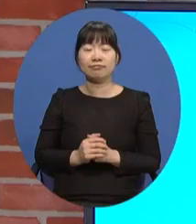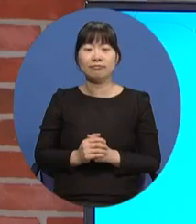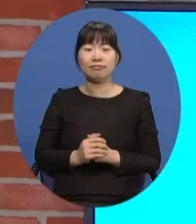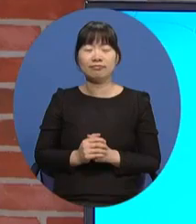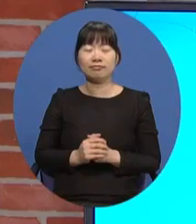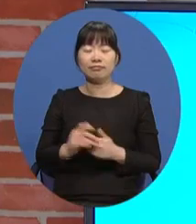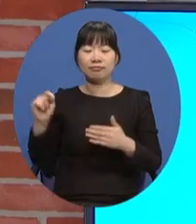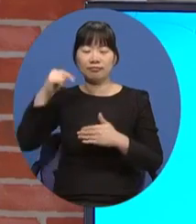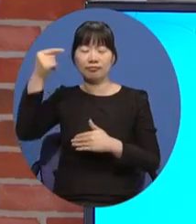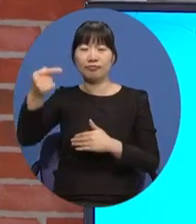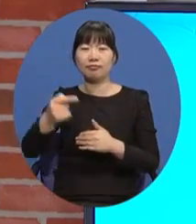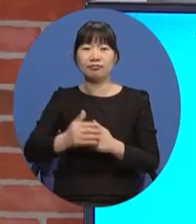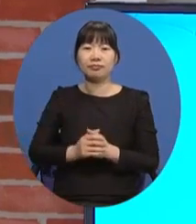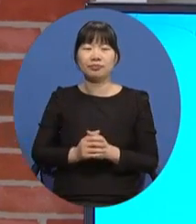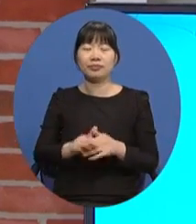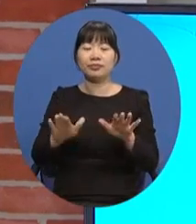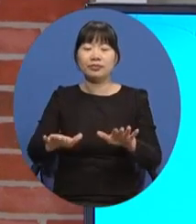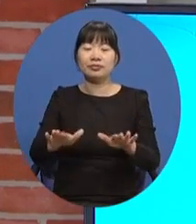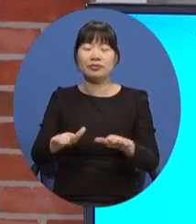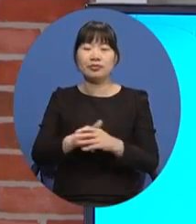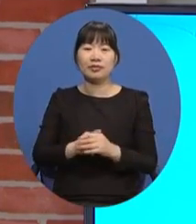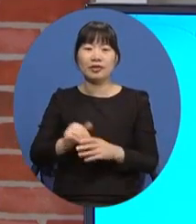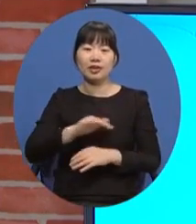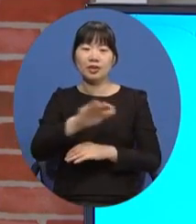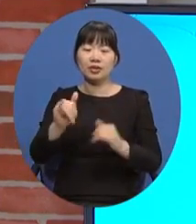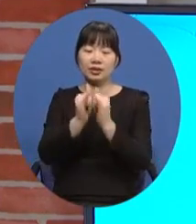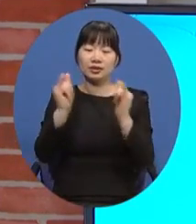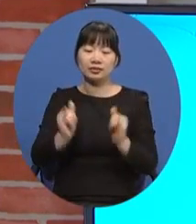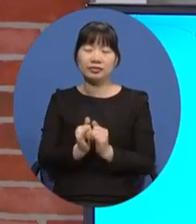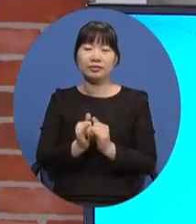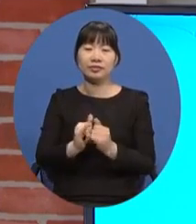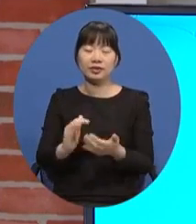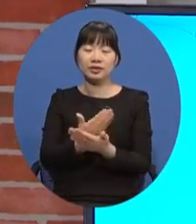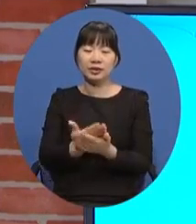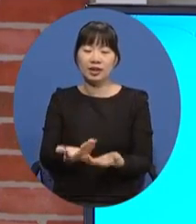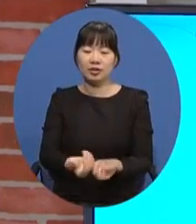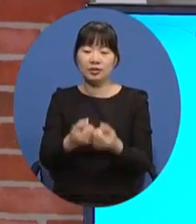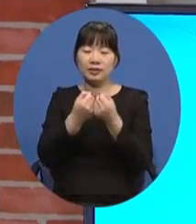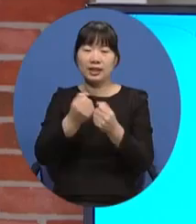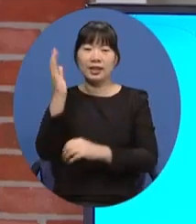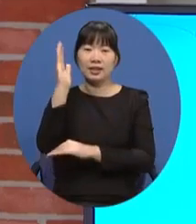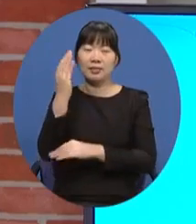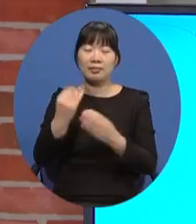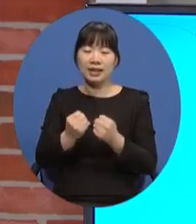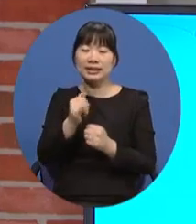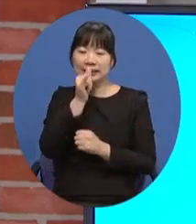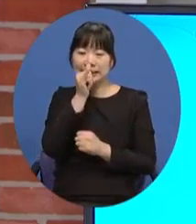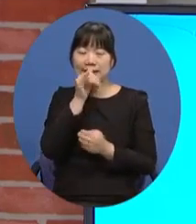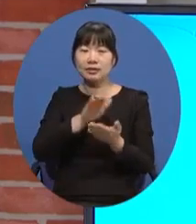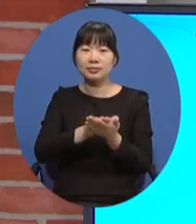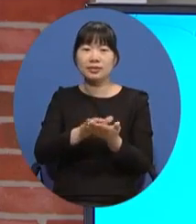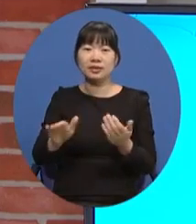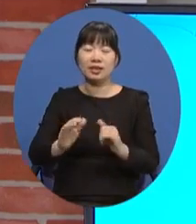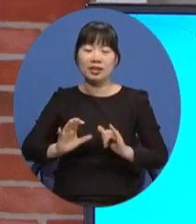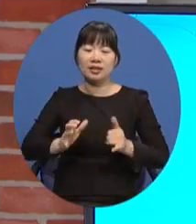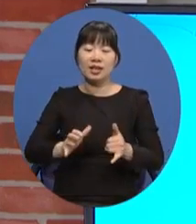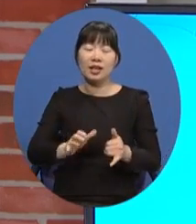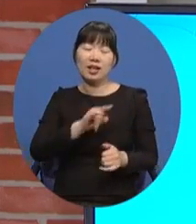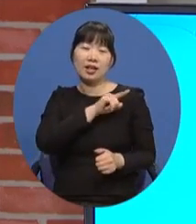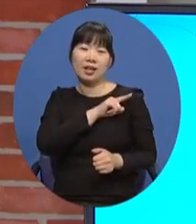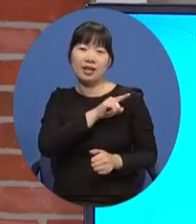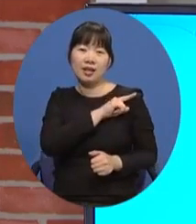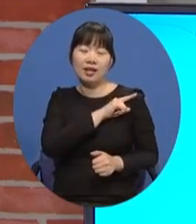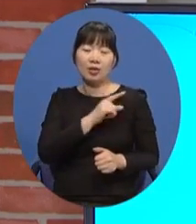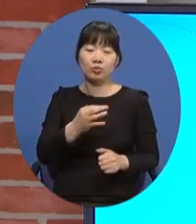그 다음에 저는 요즘 우리 사회가 이 나눔이라는 이야기를 참 많이 하는데 세상에